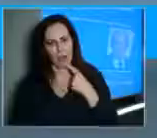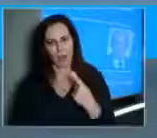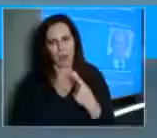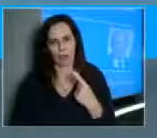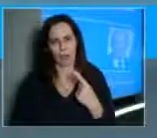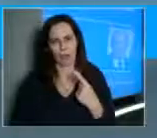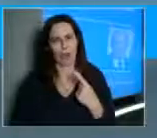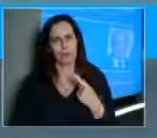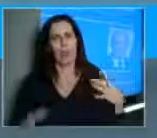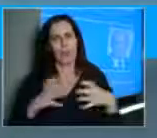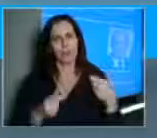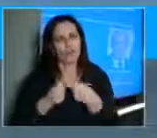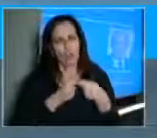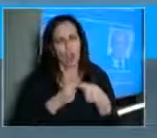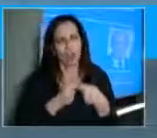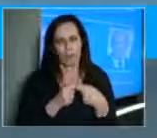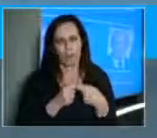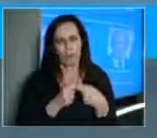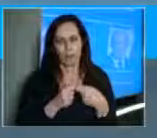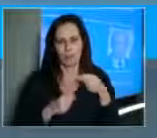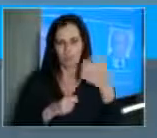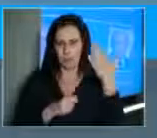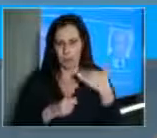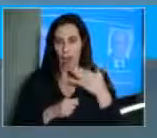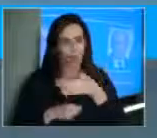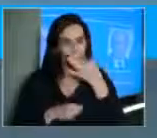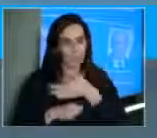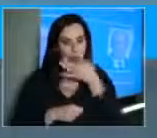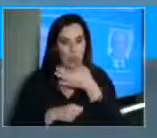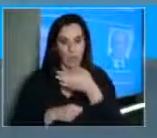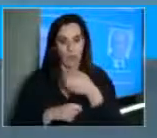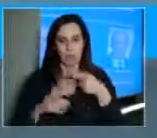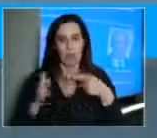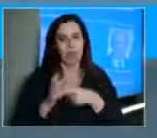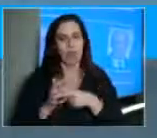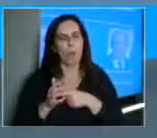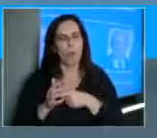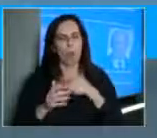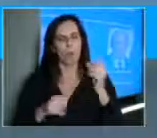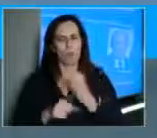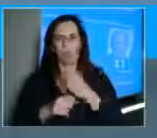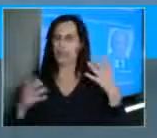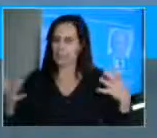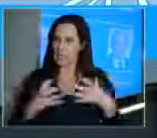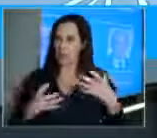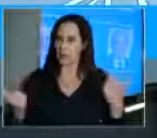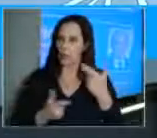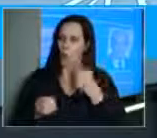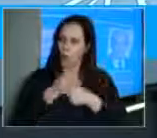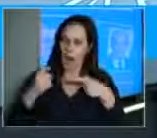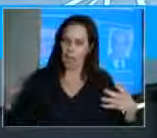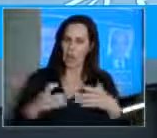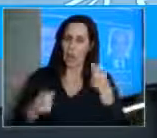את הכנס שארגנת, נזכיר שזה היה הרצאה בסגנון TED, שעשה... כן, זה היה אירוע כלכלי, שמדברים